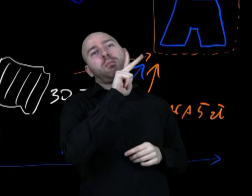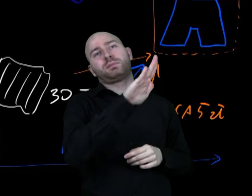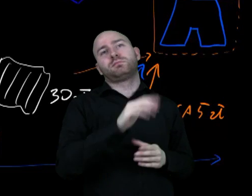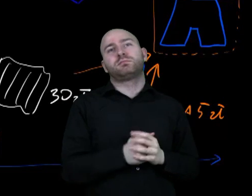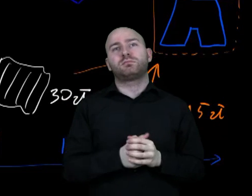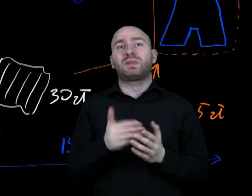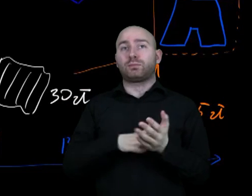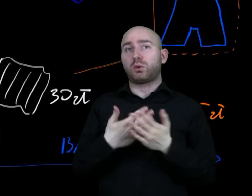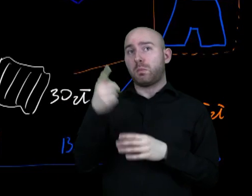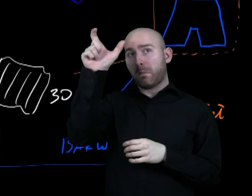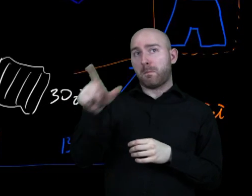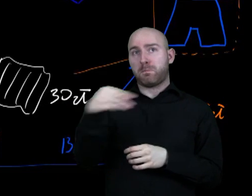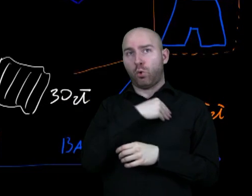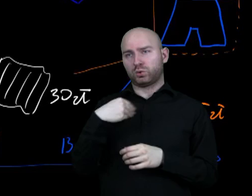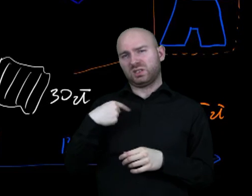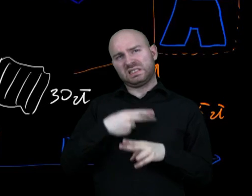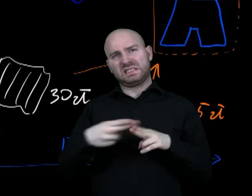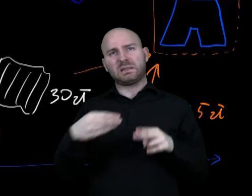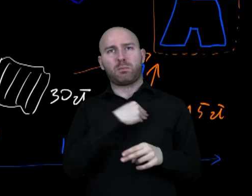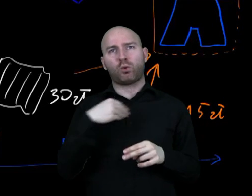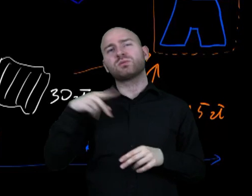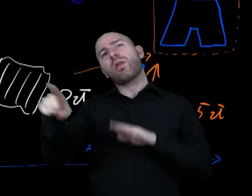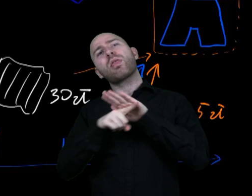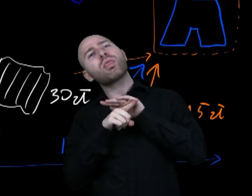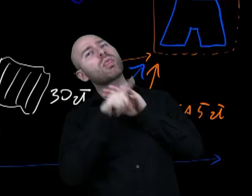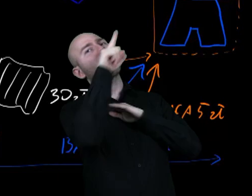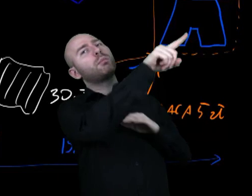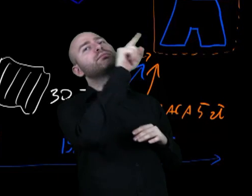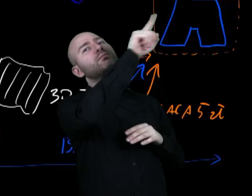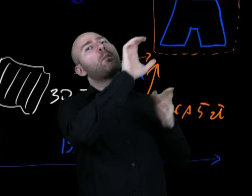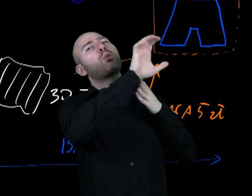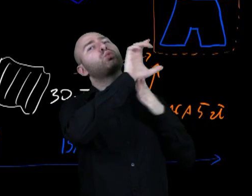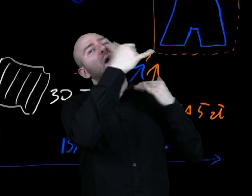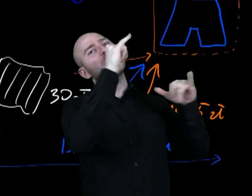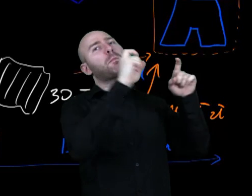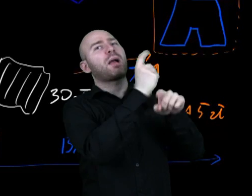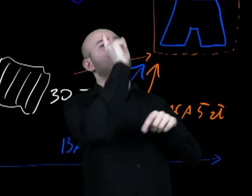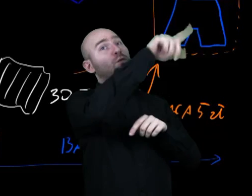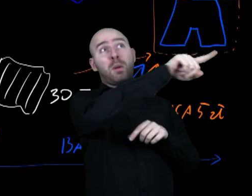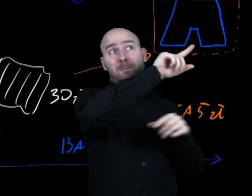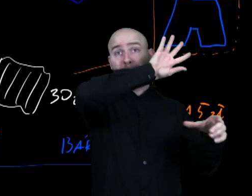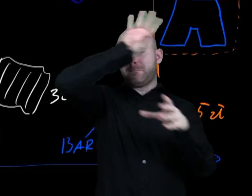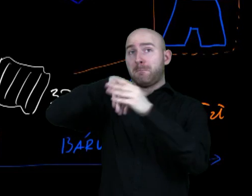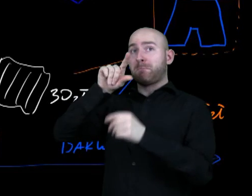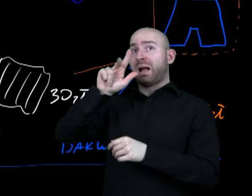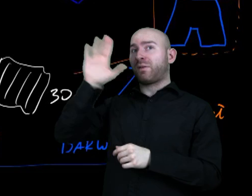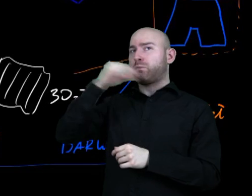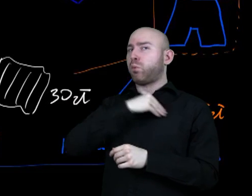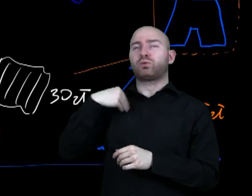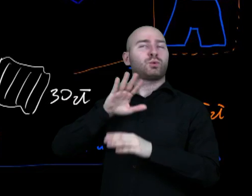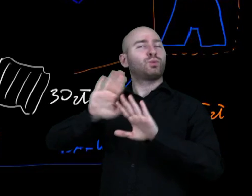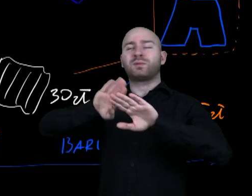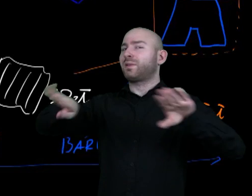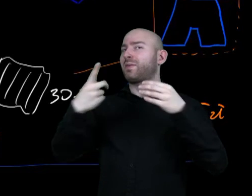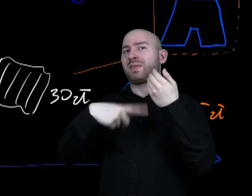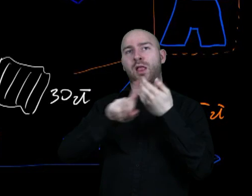Jeśli Polak, ktoś narodowości polskiej, pojedzie za morze i coś wyprodukuje, to nie liczy się to jako PKB. Jeśli Polak ma firmę w innym